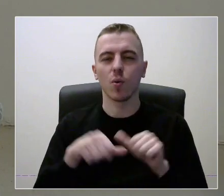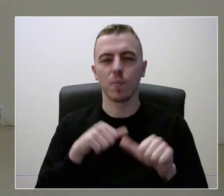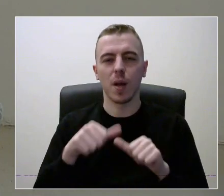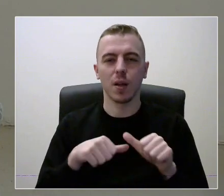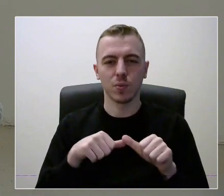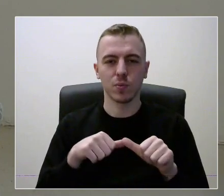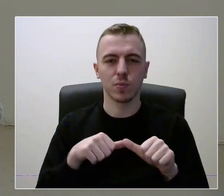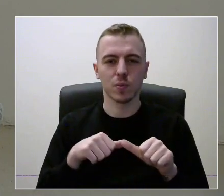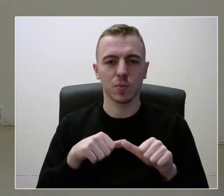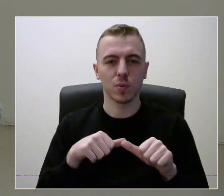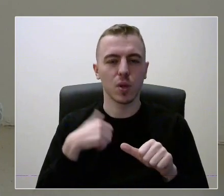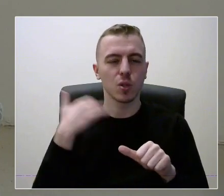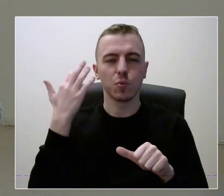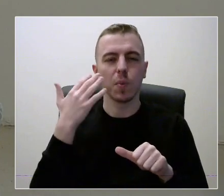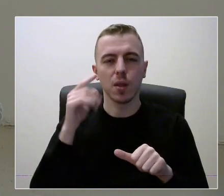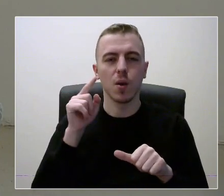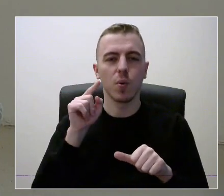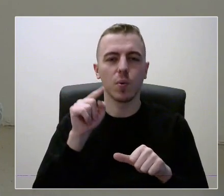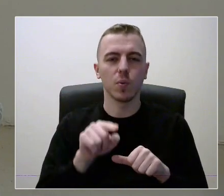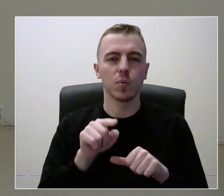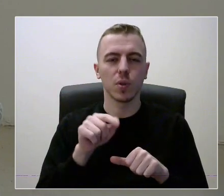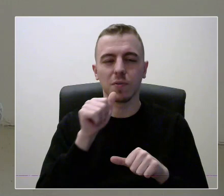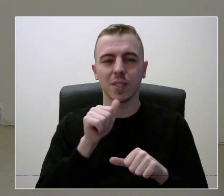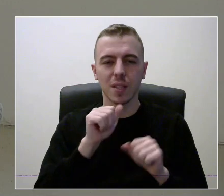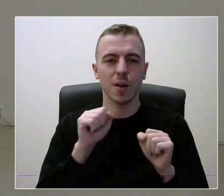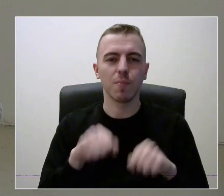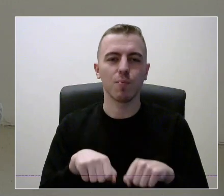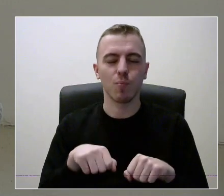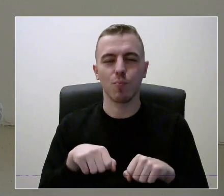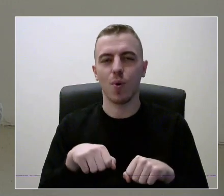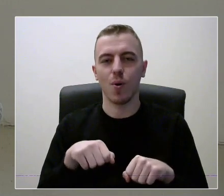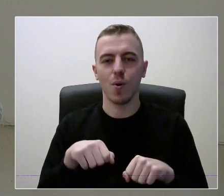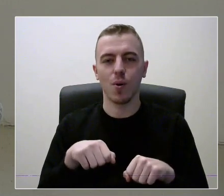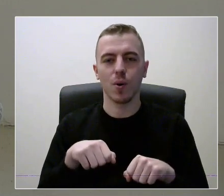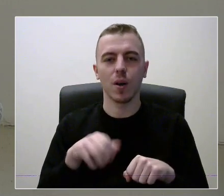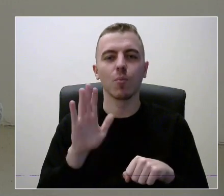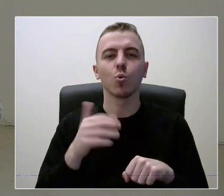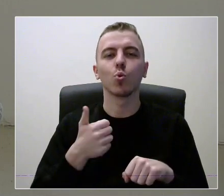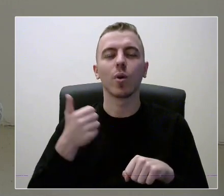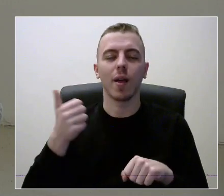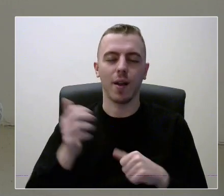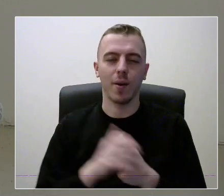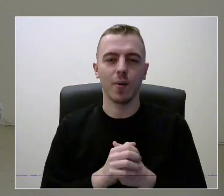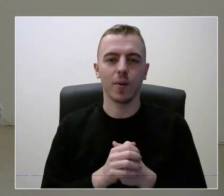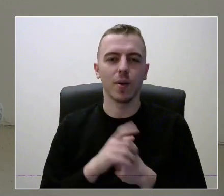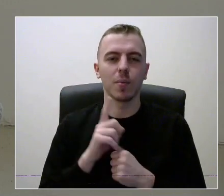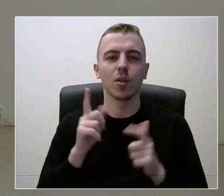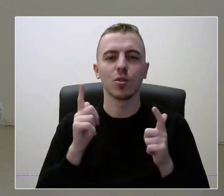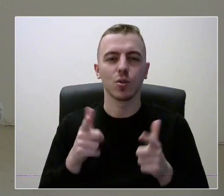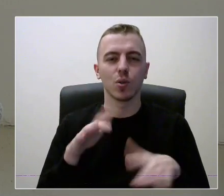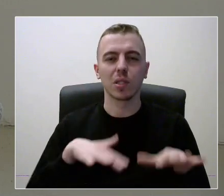ir tai aš manau, kad čia, visada galima dar sakom, kad būtų geriau. Bet šiaip iš ties situacija